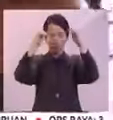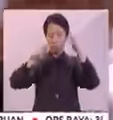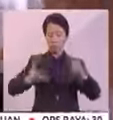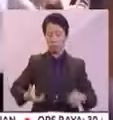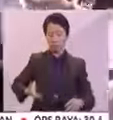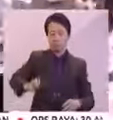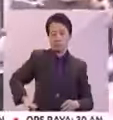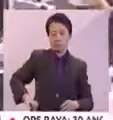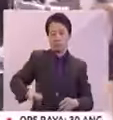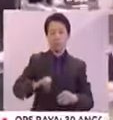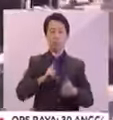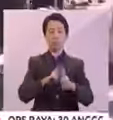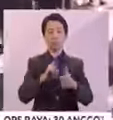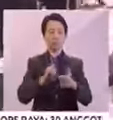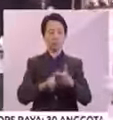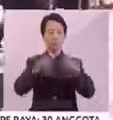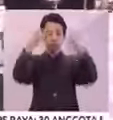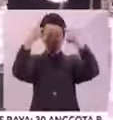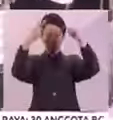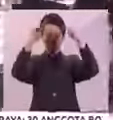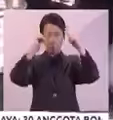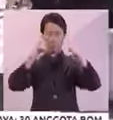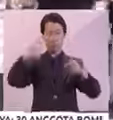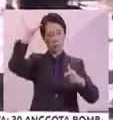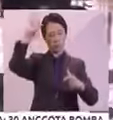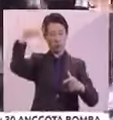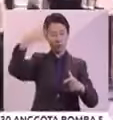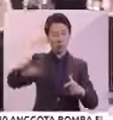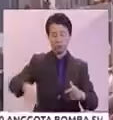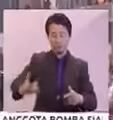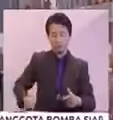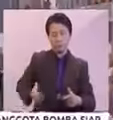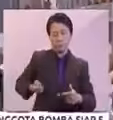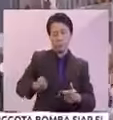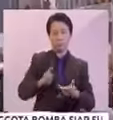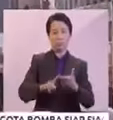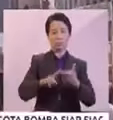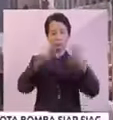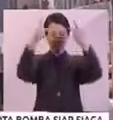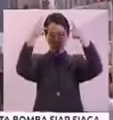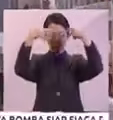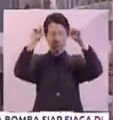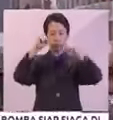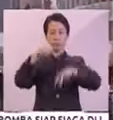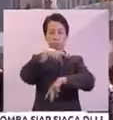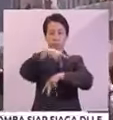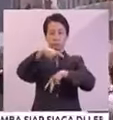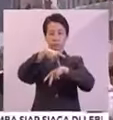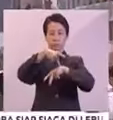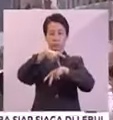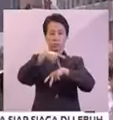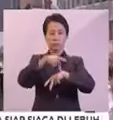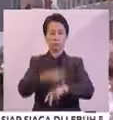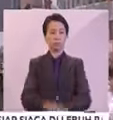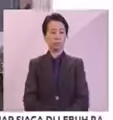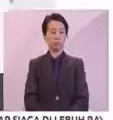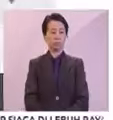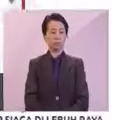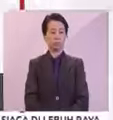Bangladesh, Sheikh Hasina, Perdana Menteri Kemboja, Hun Sen dan Presiden Filipina, Rodrigo Duterte.